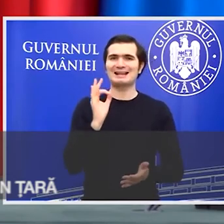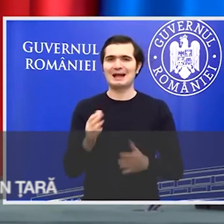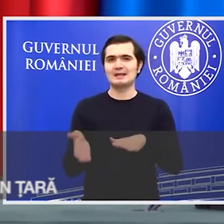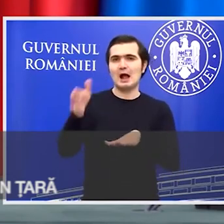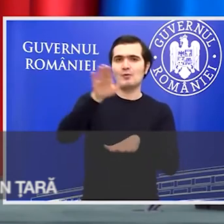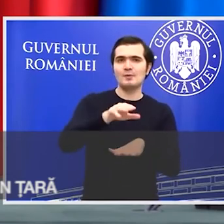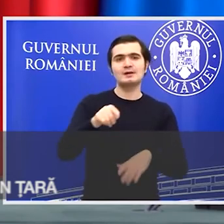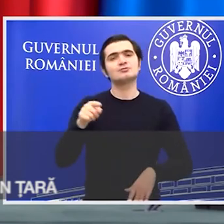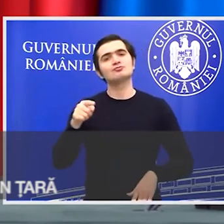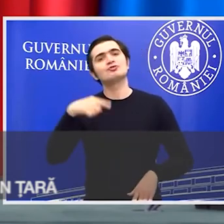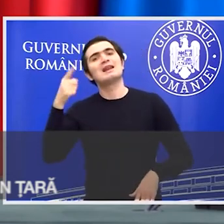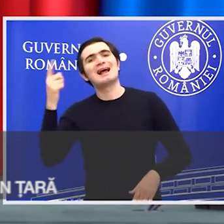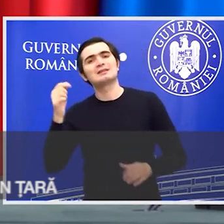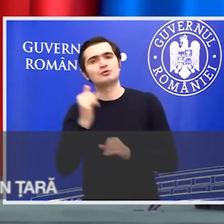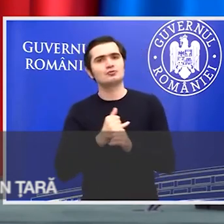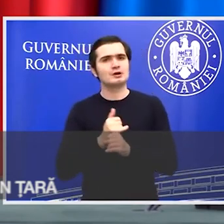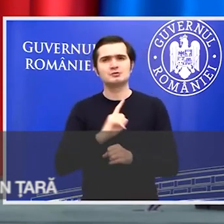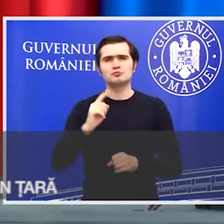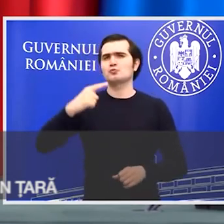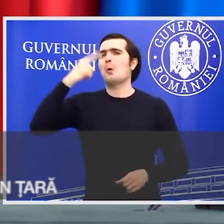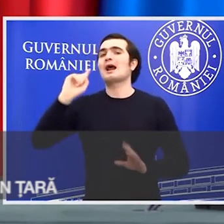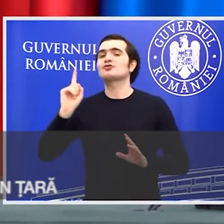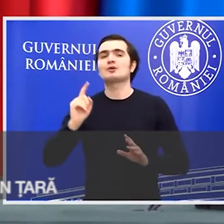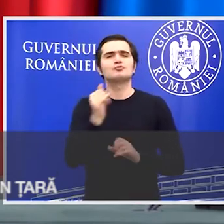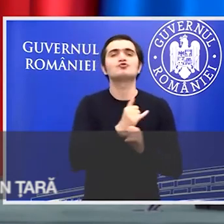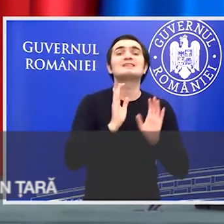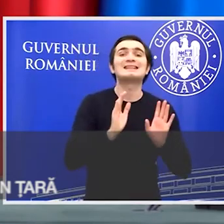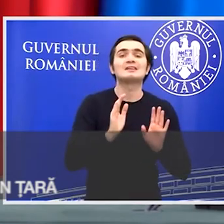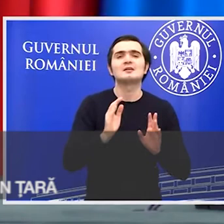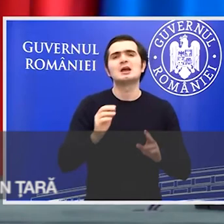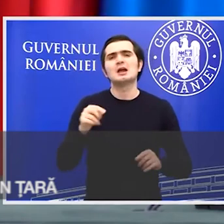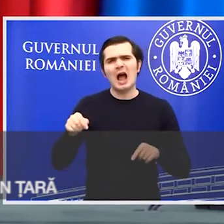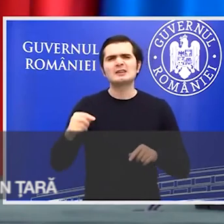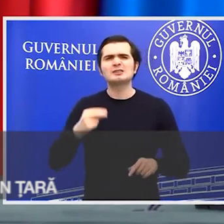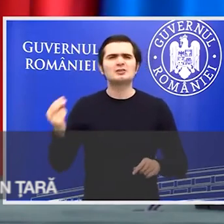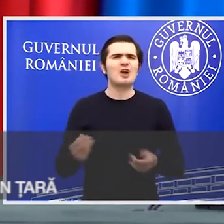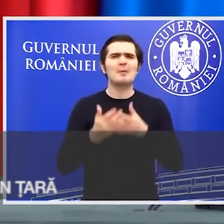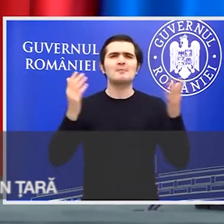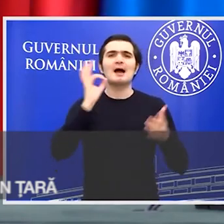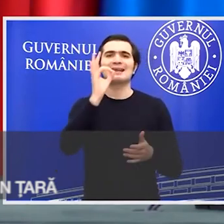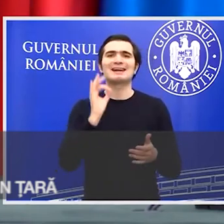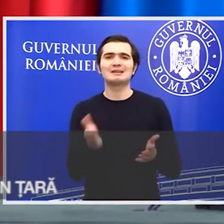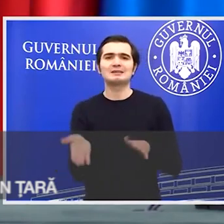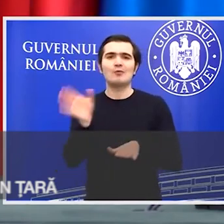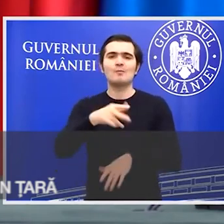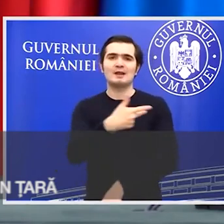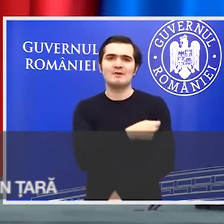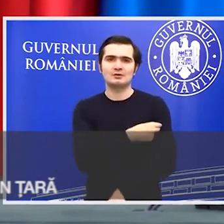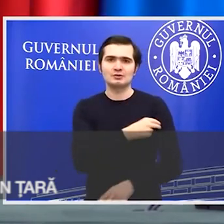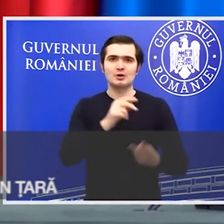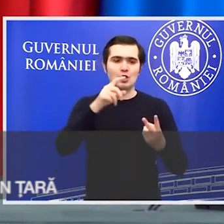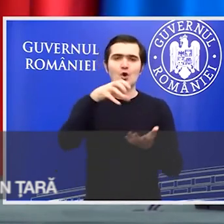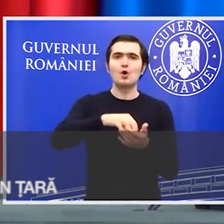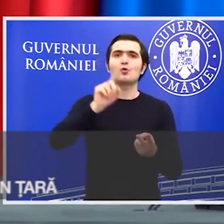celelalte județe, atenție, nu mă refer la municipii, mă refer la județe, este cea mai mare rată de acoperire vaccinală din țară, urmat de